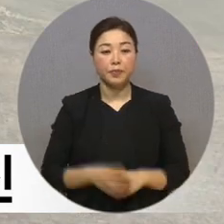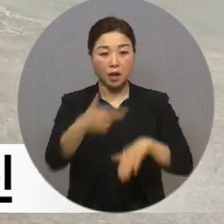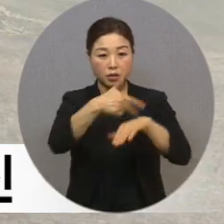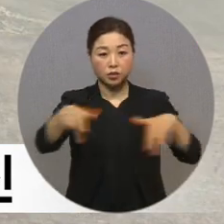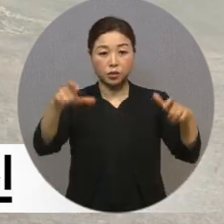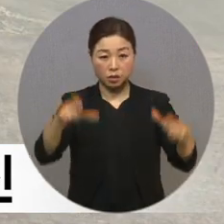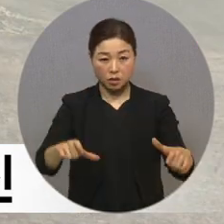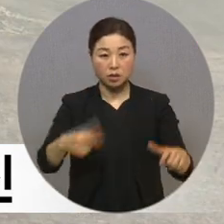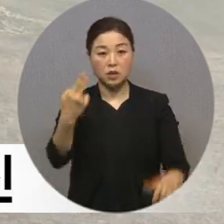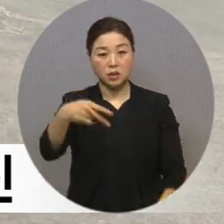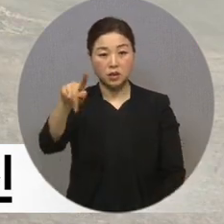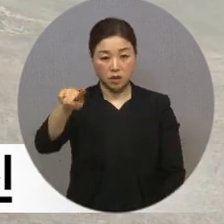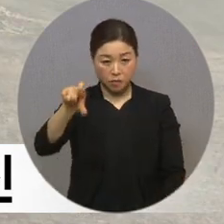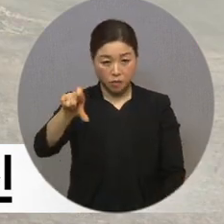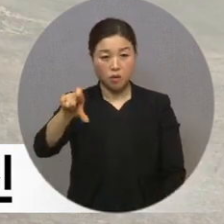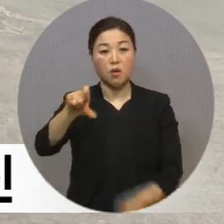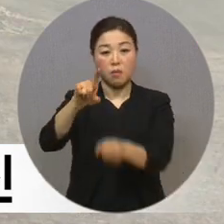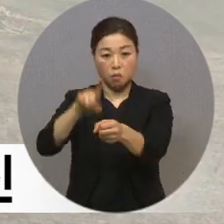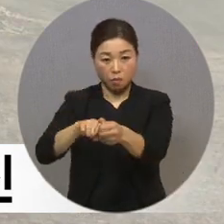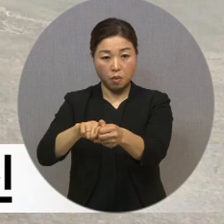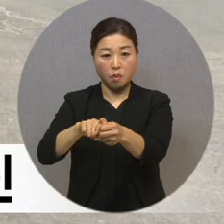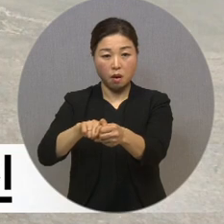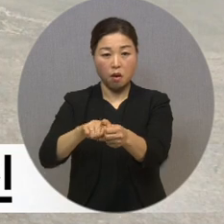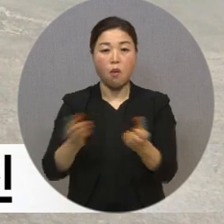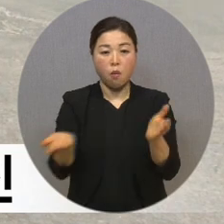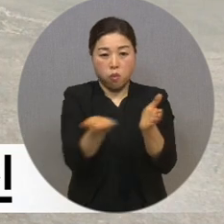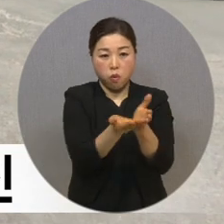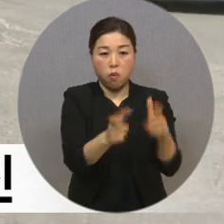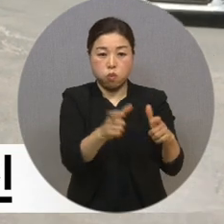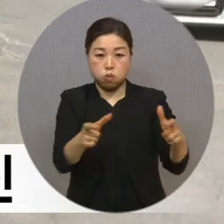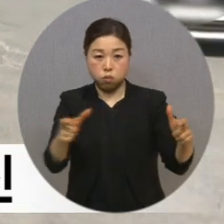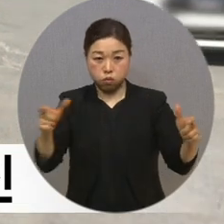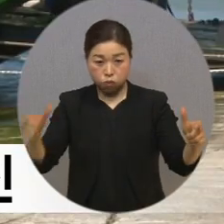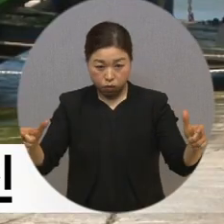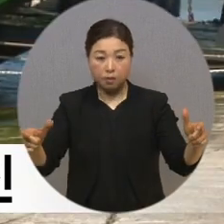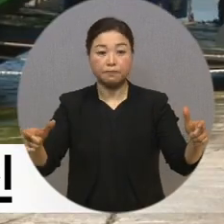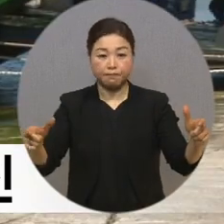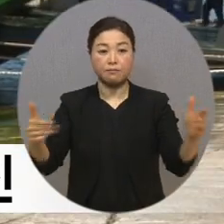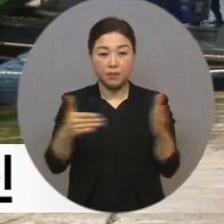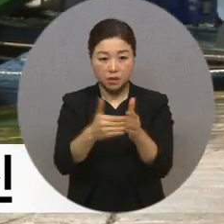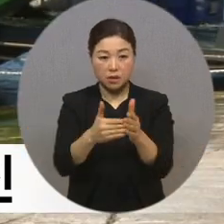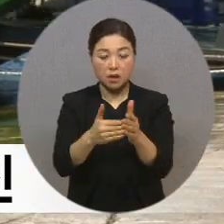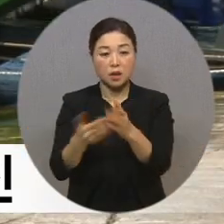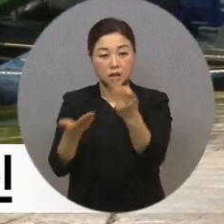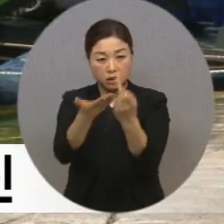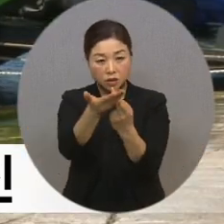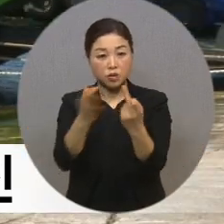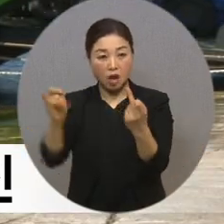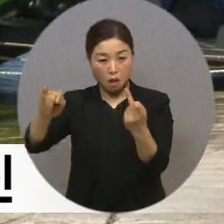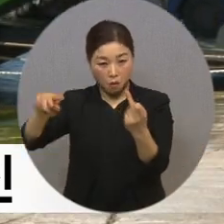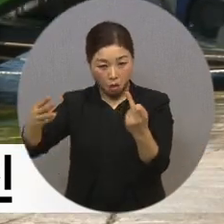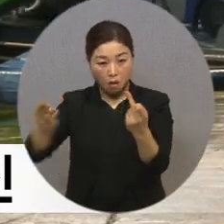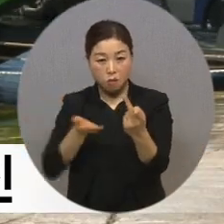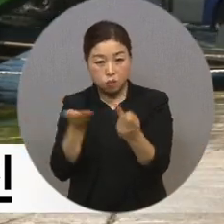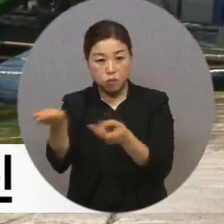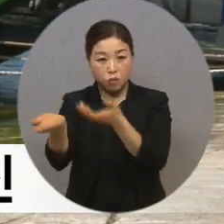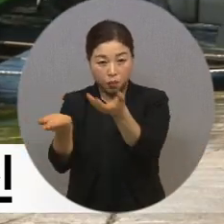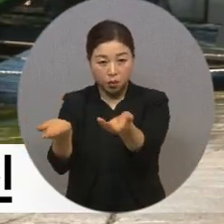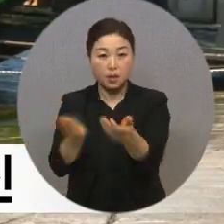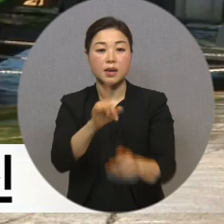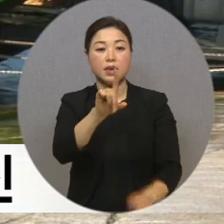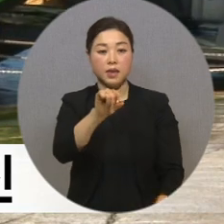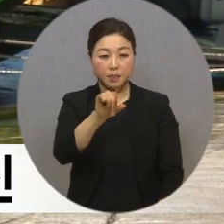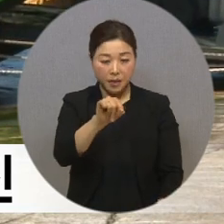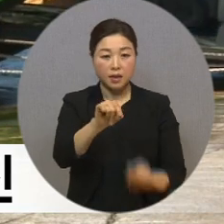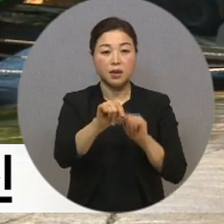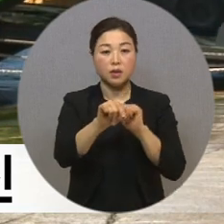오는 2025년을 목표로 항구 준설과 기반시설 확충을 마치고 제주 애월 항로를 개설해 1만 톤급